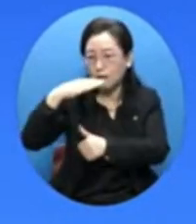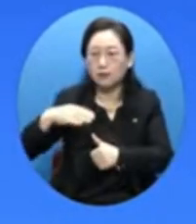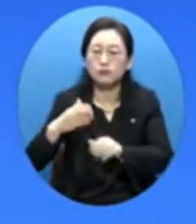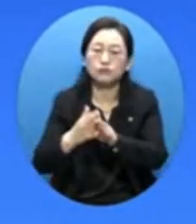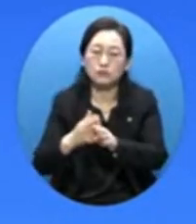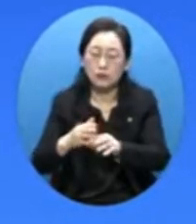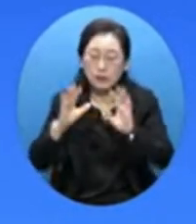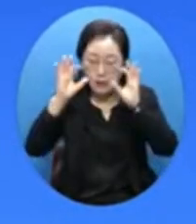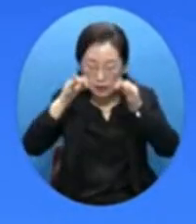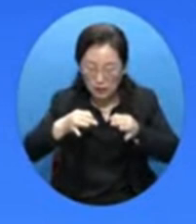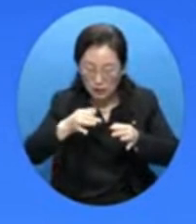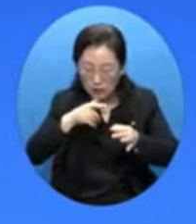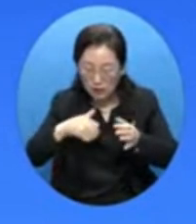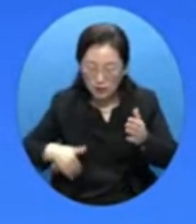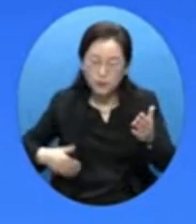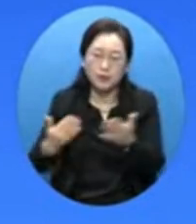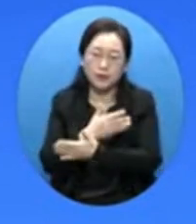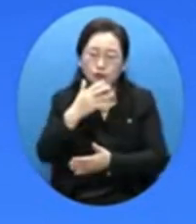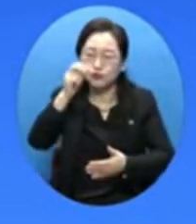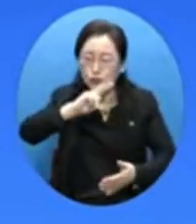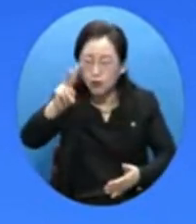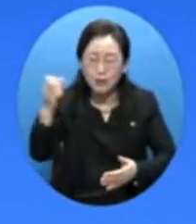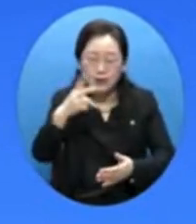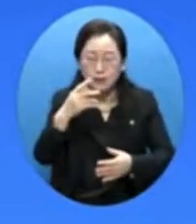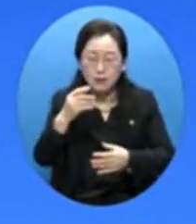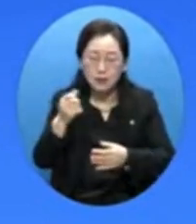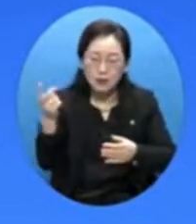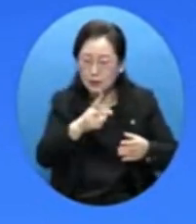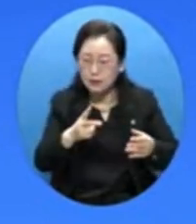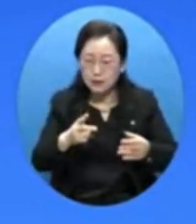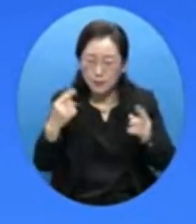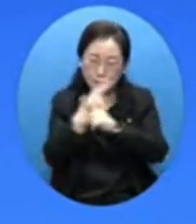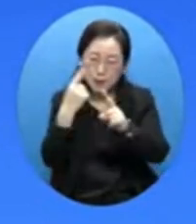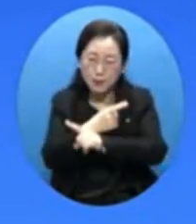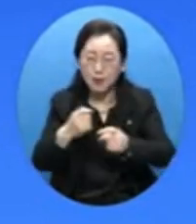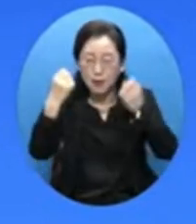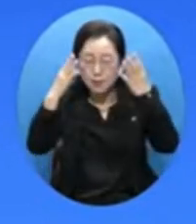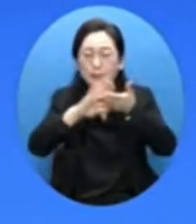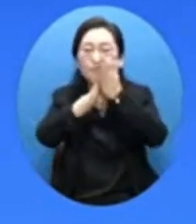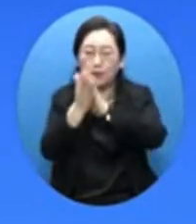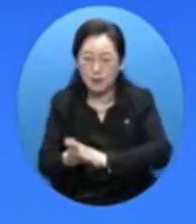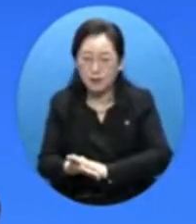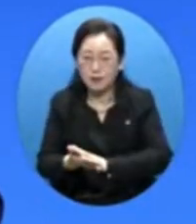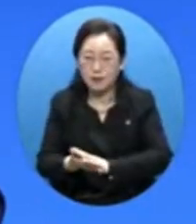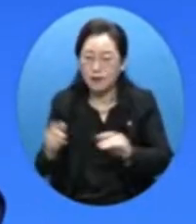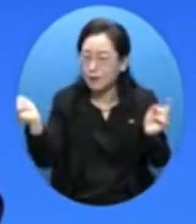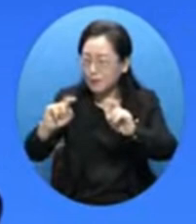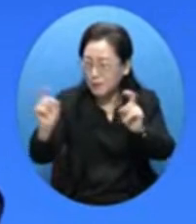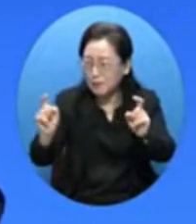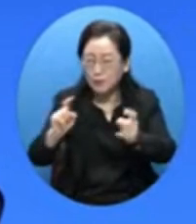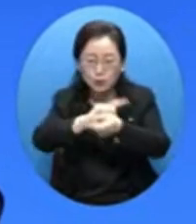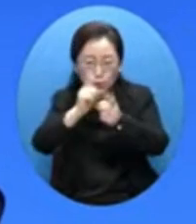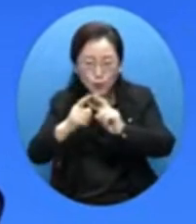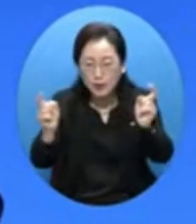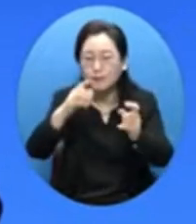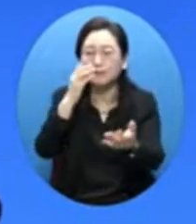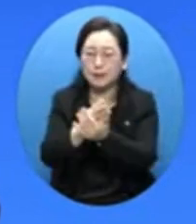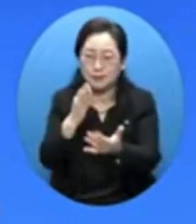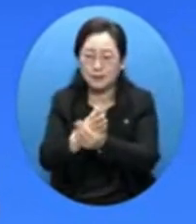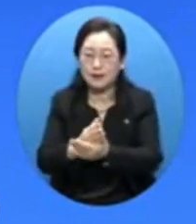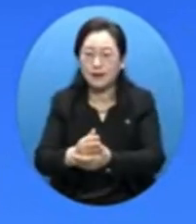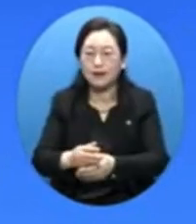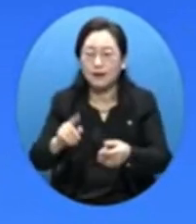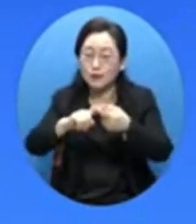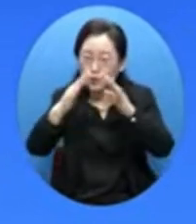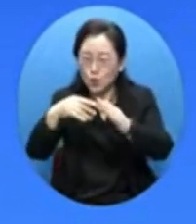됩니다. 주여, 우리가 다시 거듭나게 하여 주시고, 우리가 다시 새롭게 변화되어서 우리끼리 다투고 싸우지 않게 하여 주시고, 우리끼리 서로